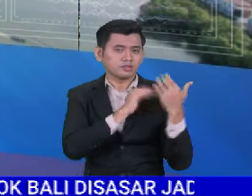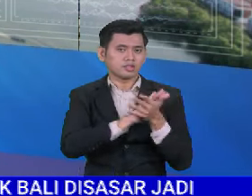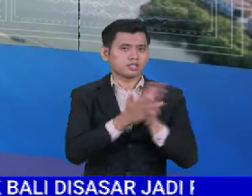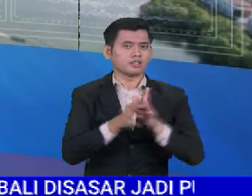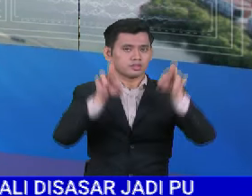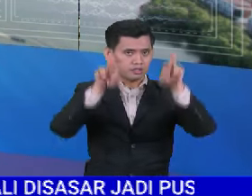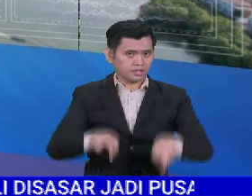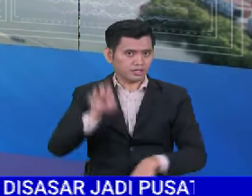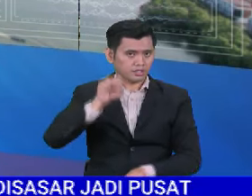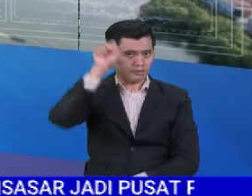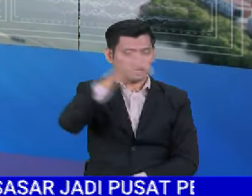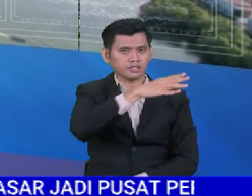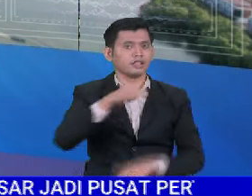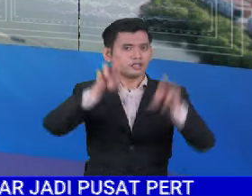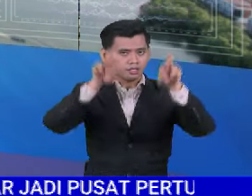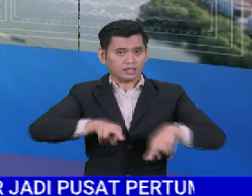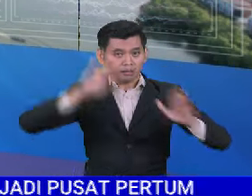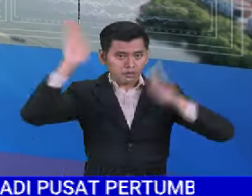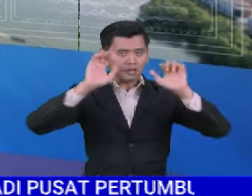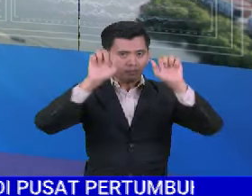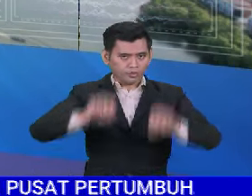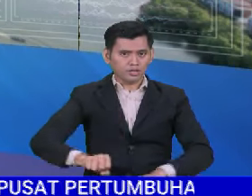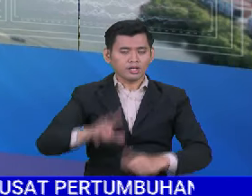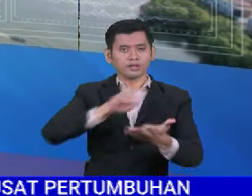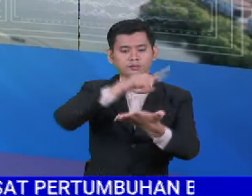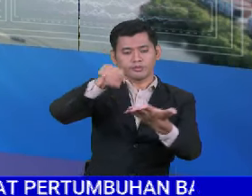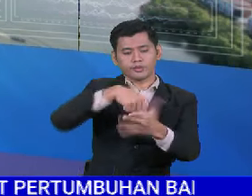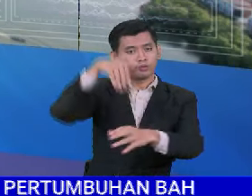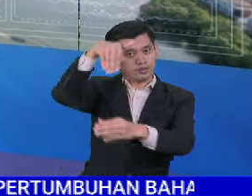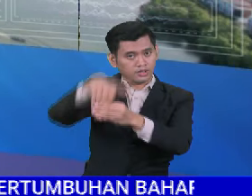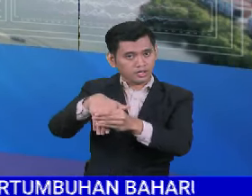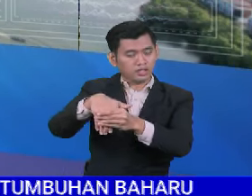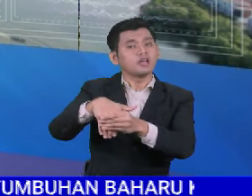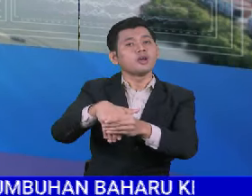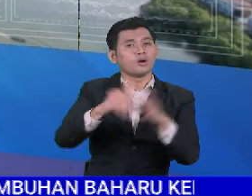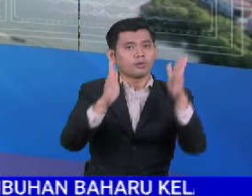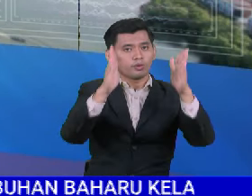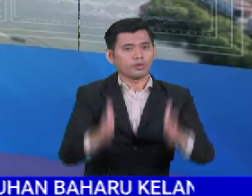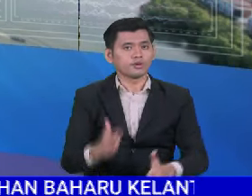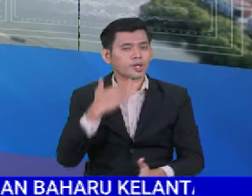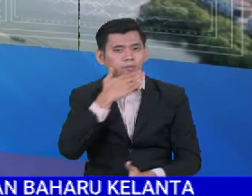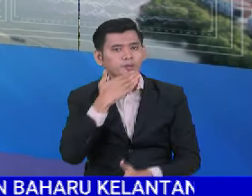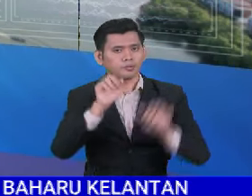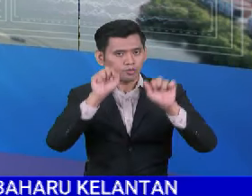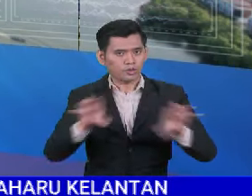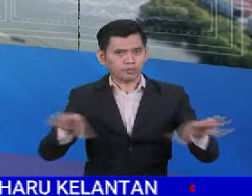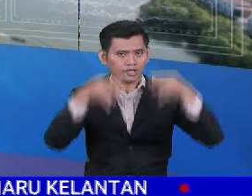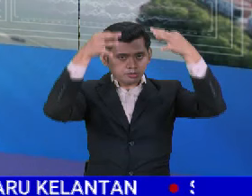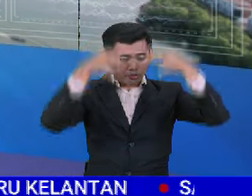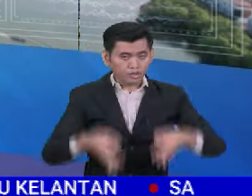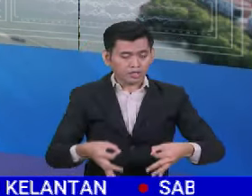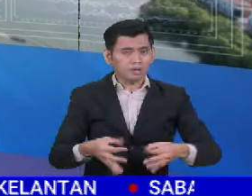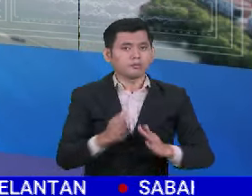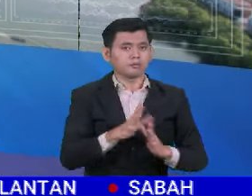warga negara yang layak mengunci ia penting agar golongan tersebut turut terlibat sama dalam membuat keputusan menentukan